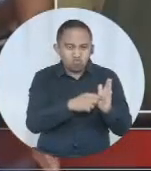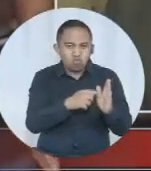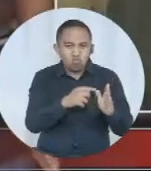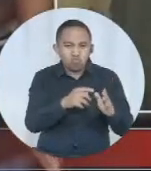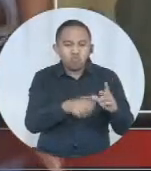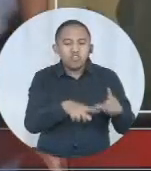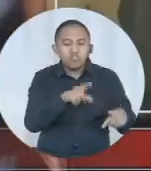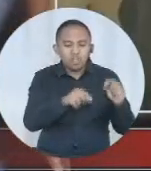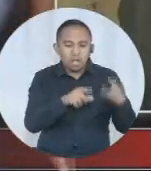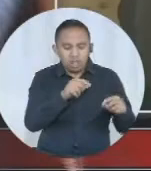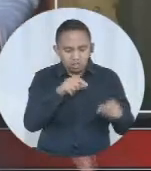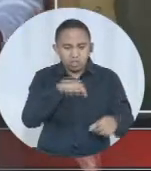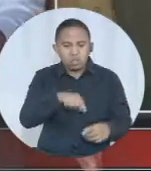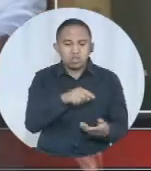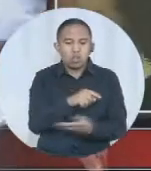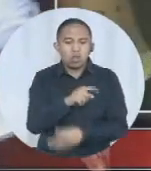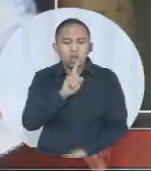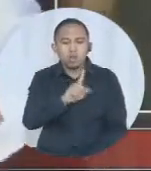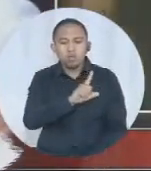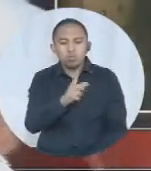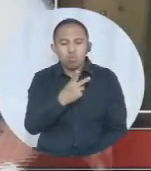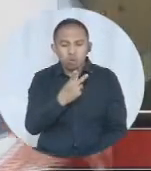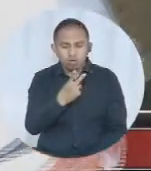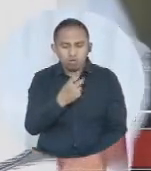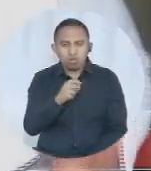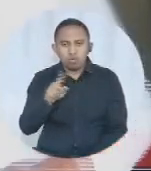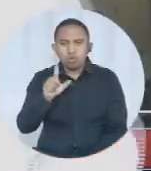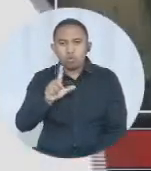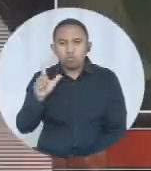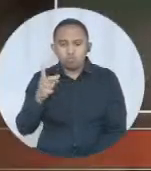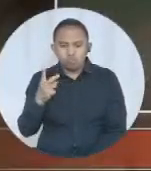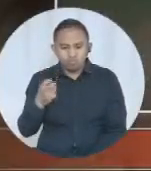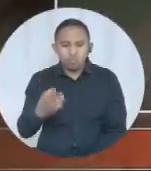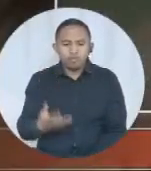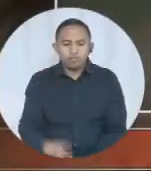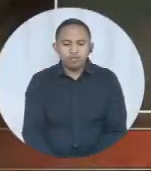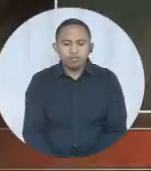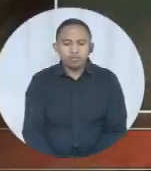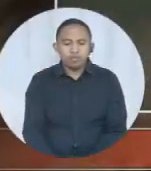lisim-pifidianana 2,500 ho 2,500 ity.